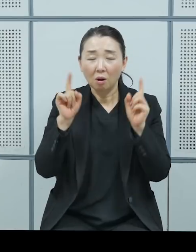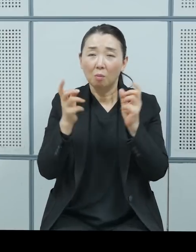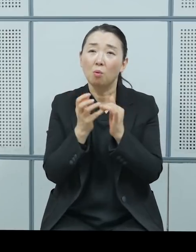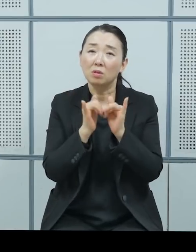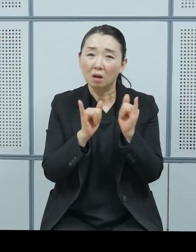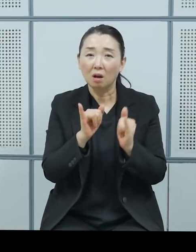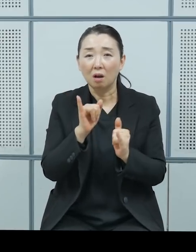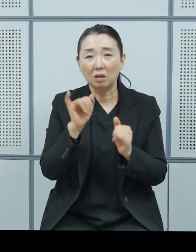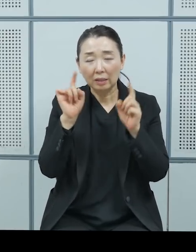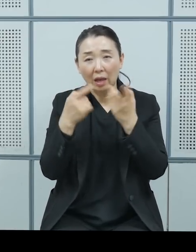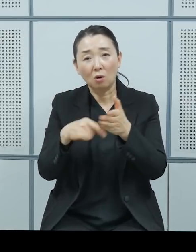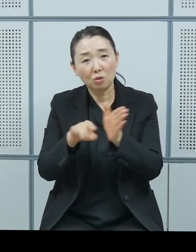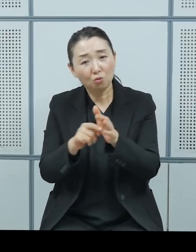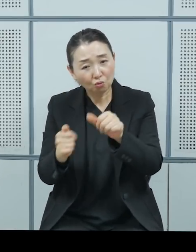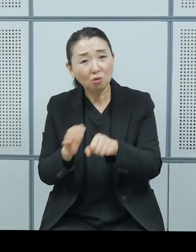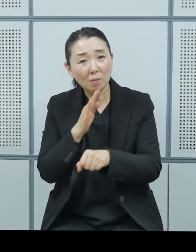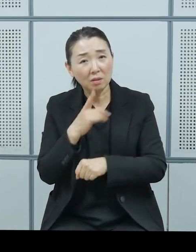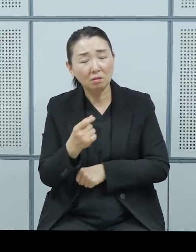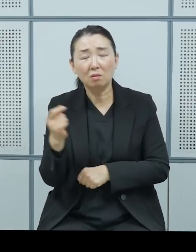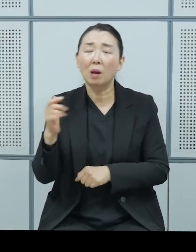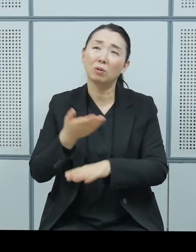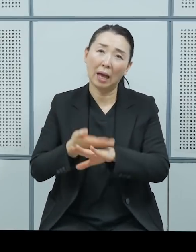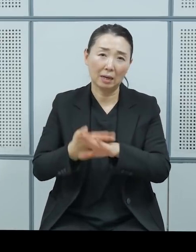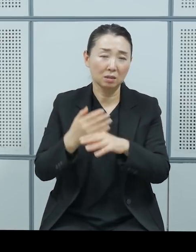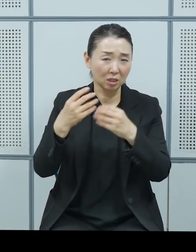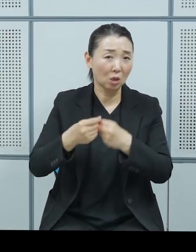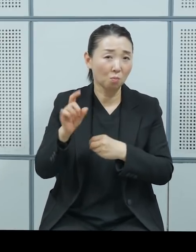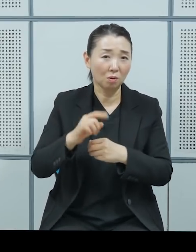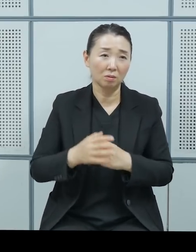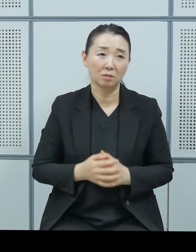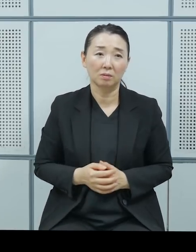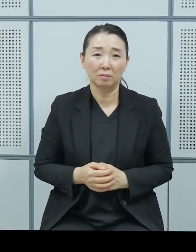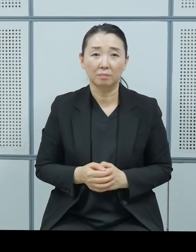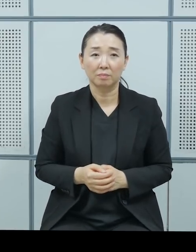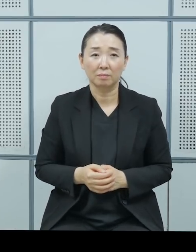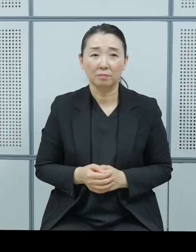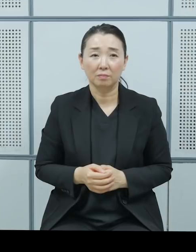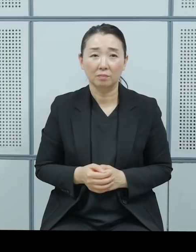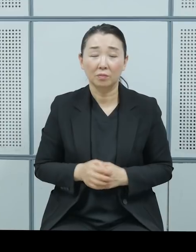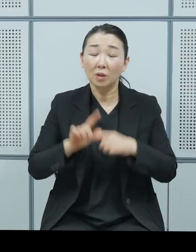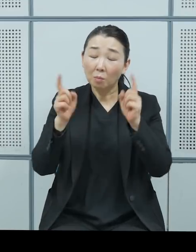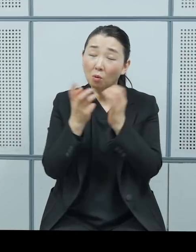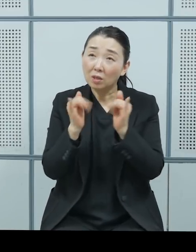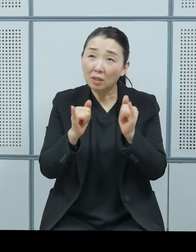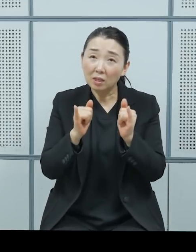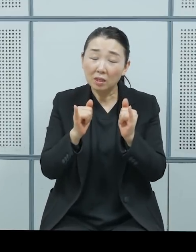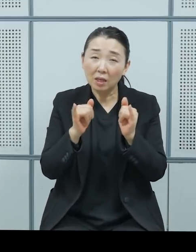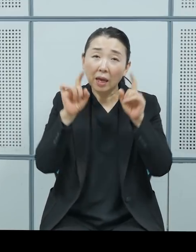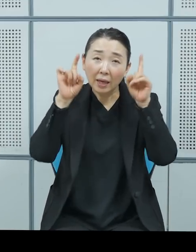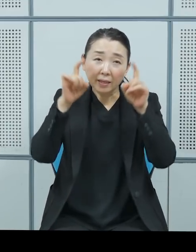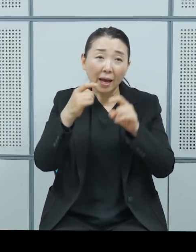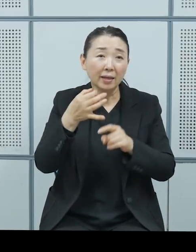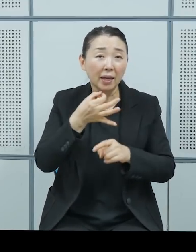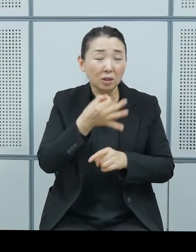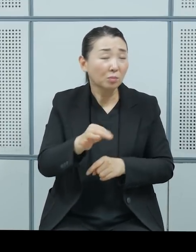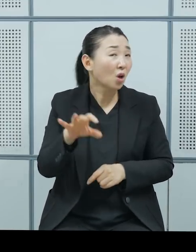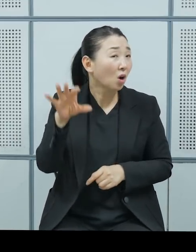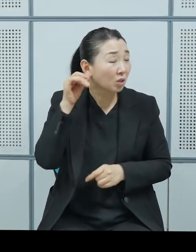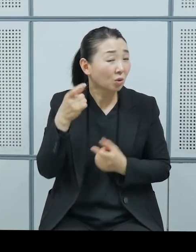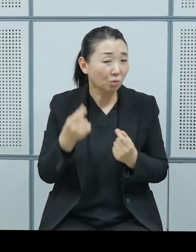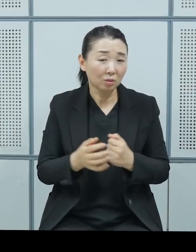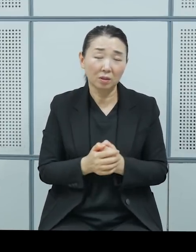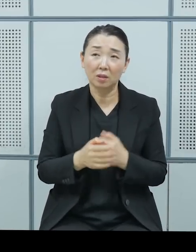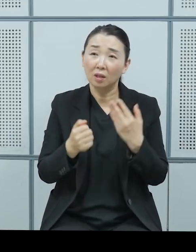그것 말고 또 목자 비유 있잖아요. 그래서 그거 목자도 양의 음성을 듣는 거지. 그랬더니만 그러니까